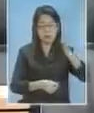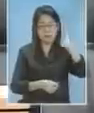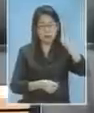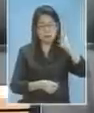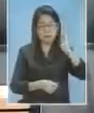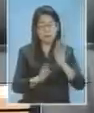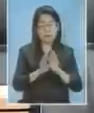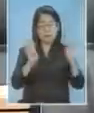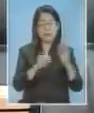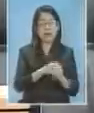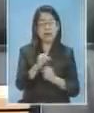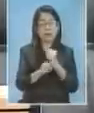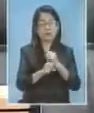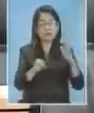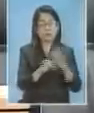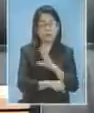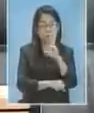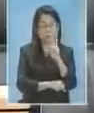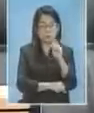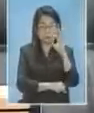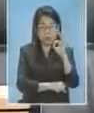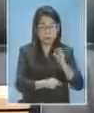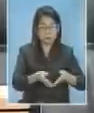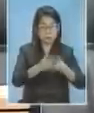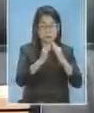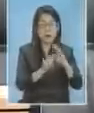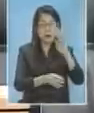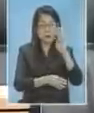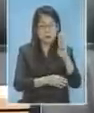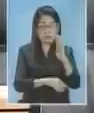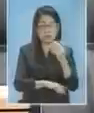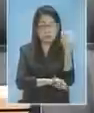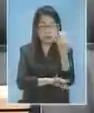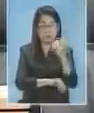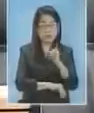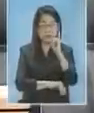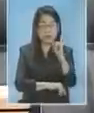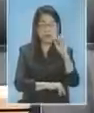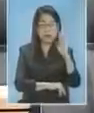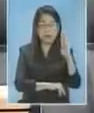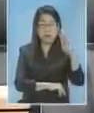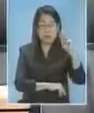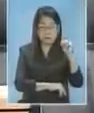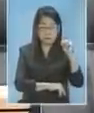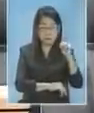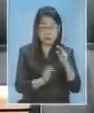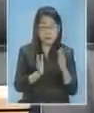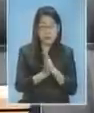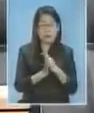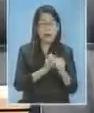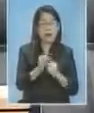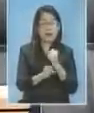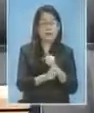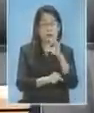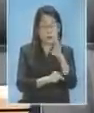อบ69ปีการก่อตั้งบริษัท IBM ในประเทศไทยและครบรอบ100ปีของ IBM เขาอยาก